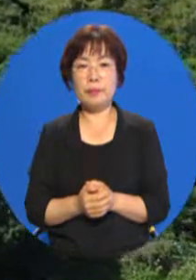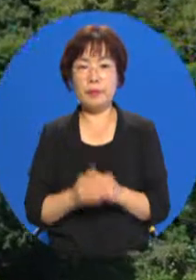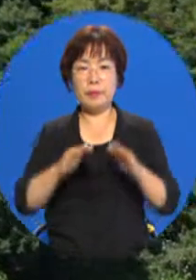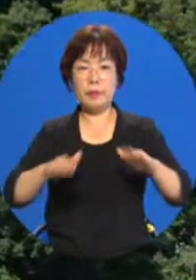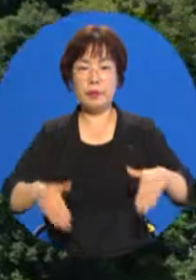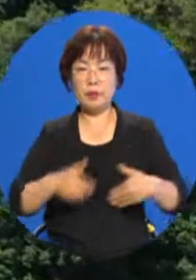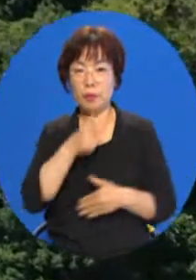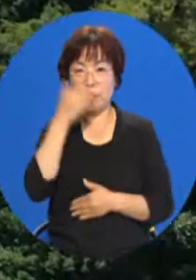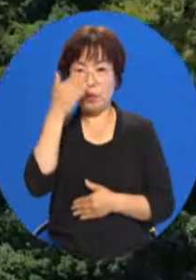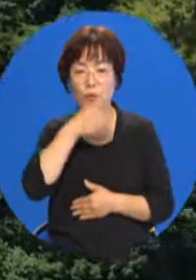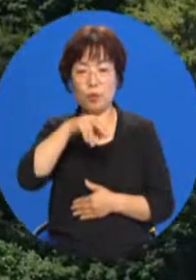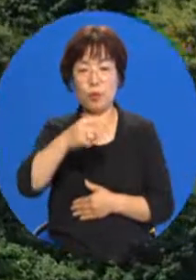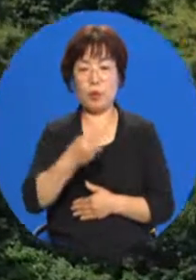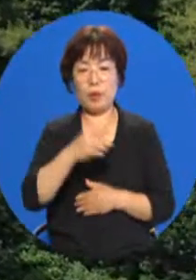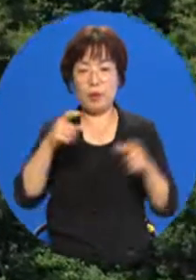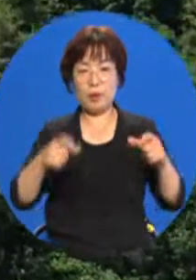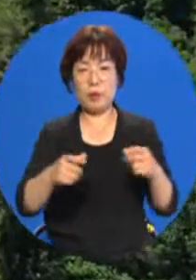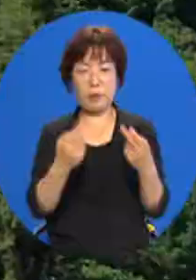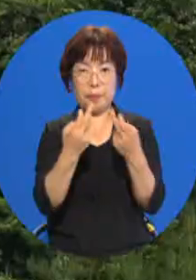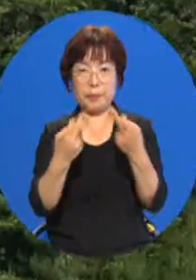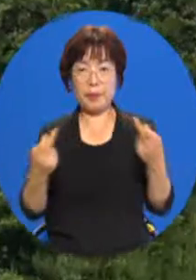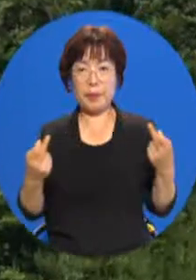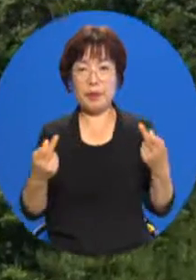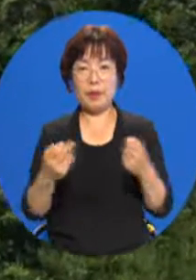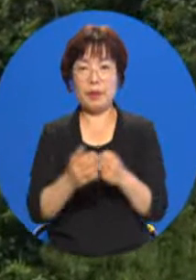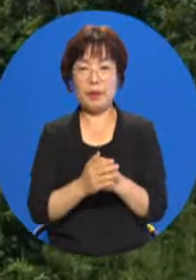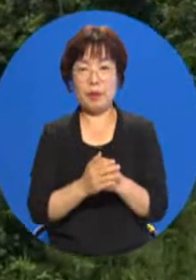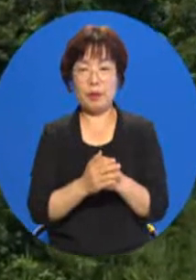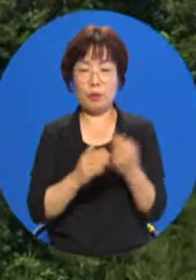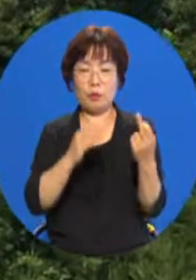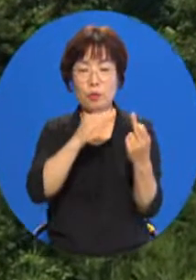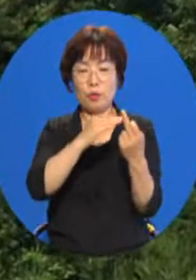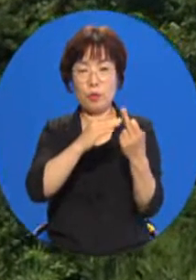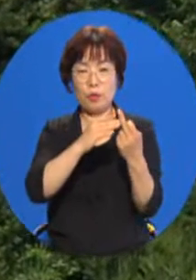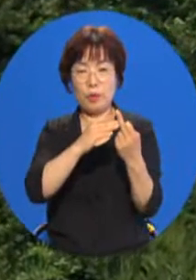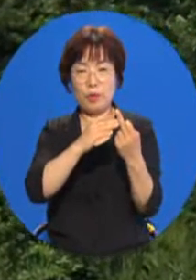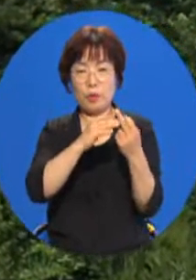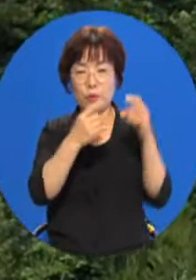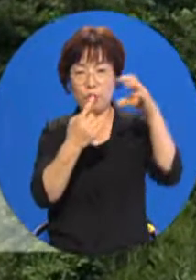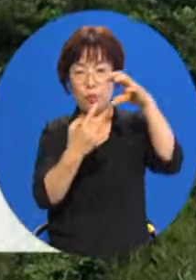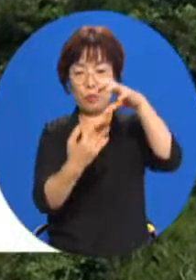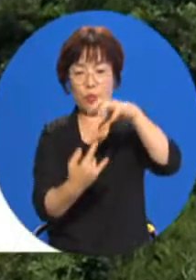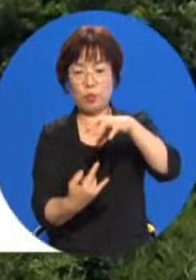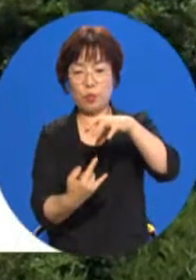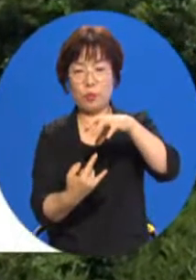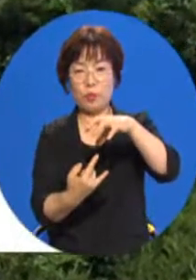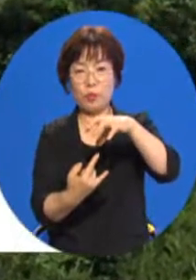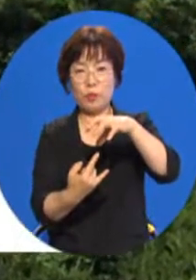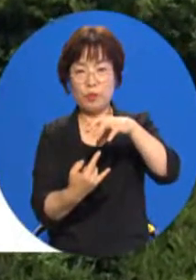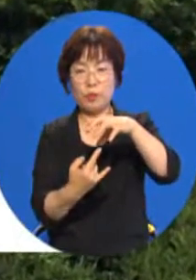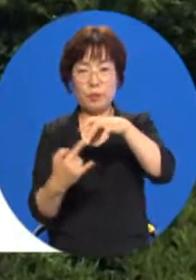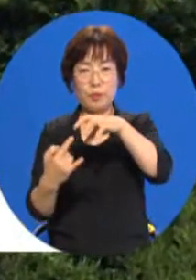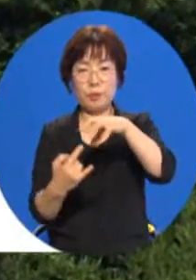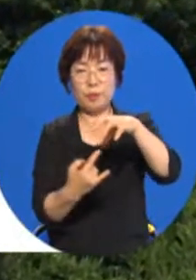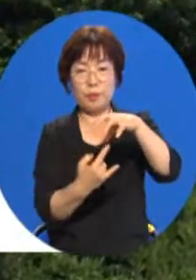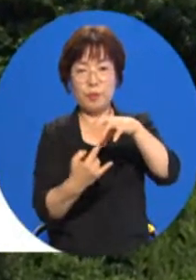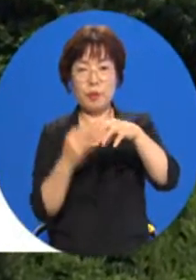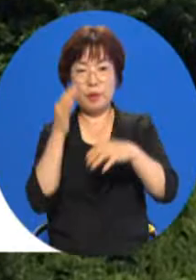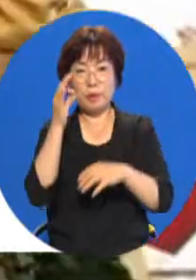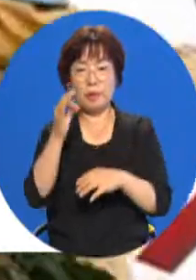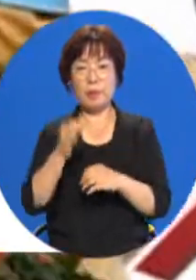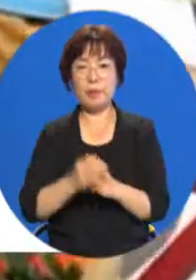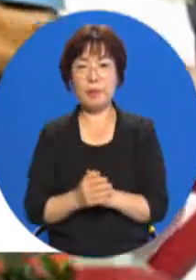전남 여수시 소라면의 한 야산. 산 중턱에 낙하산이 펼쳐진 채 추락한 경비행기 한 대가